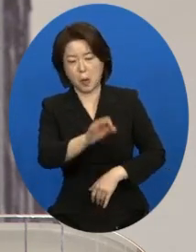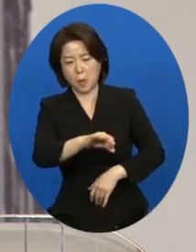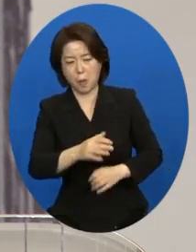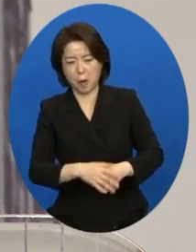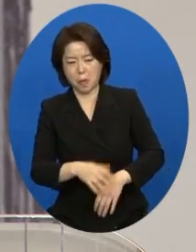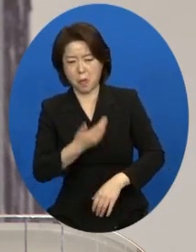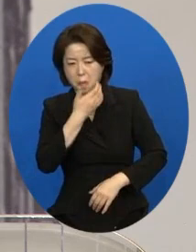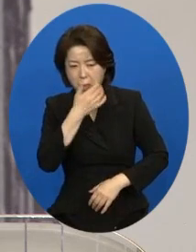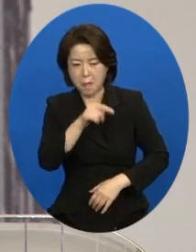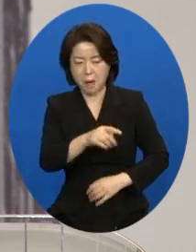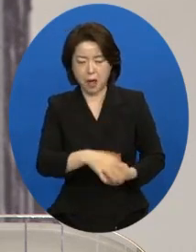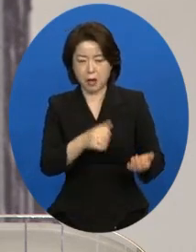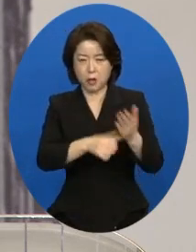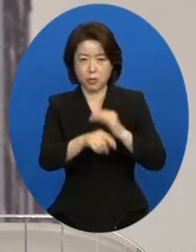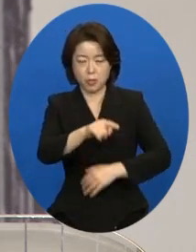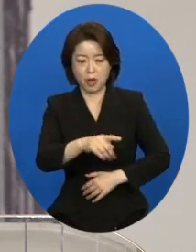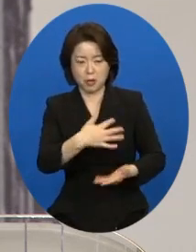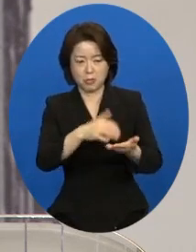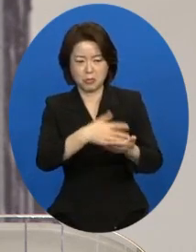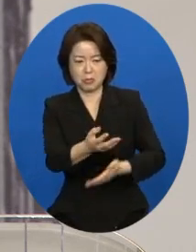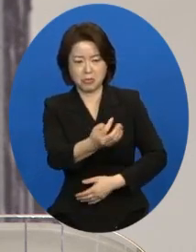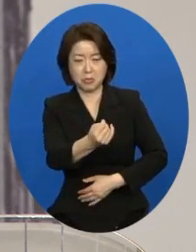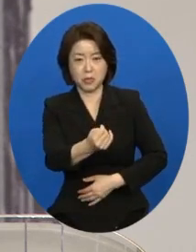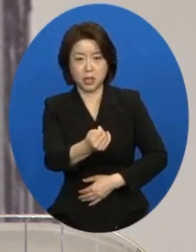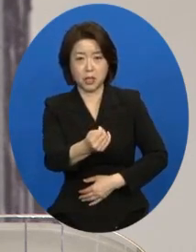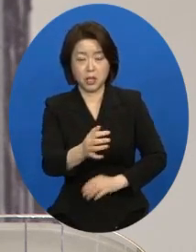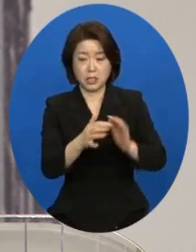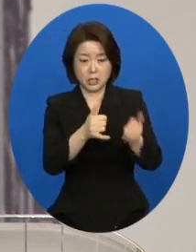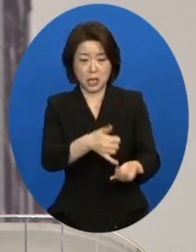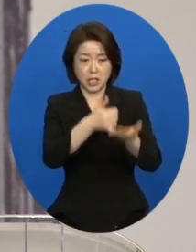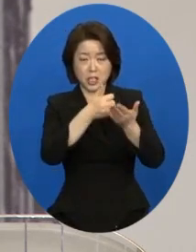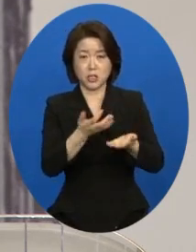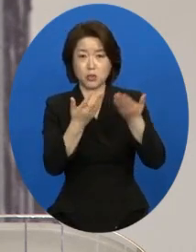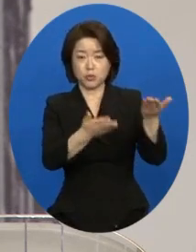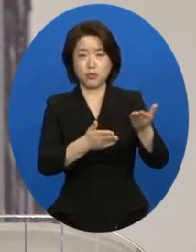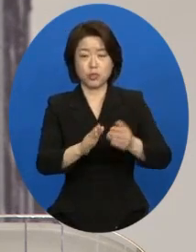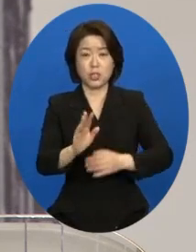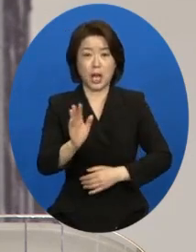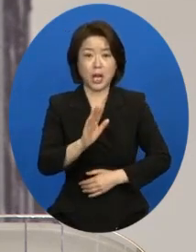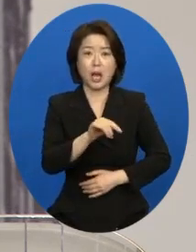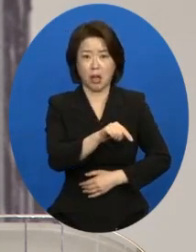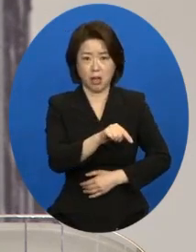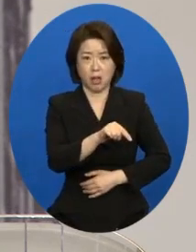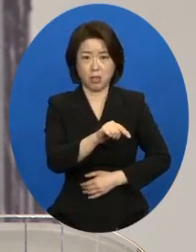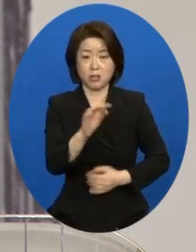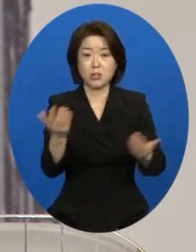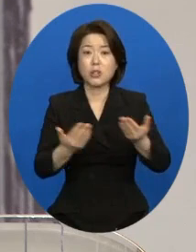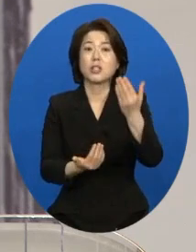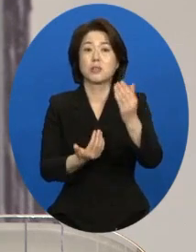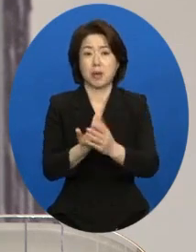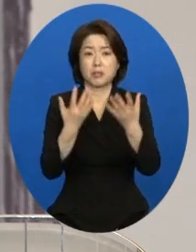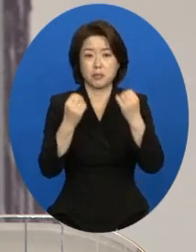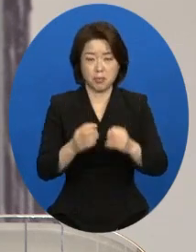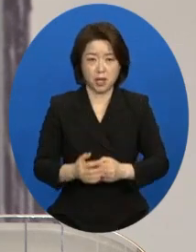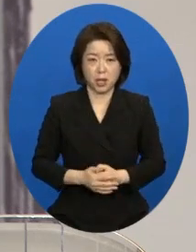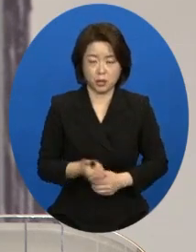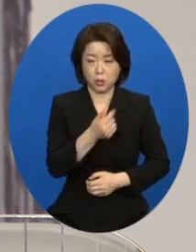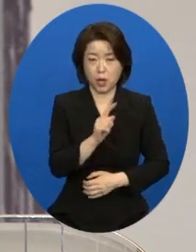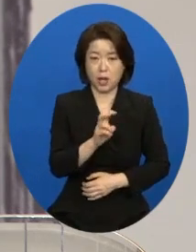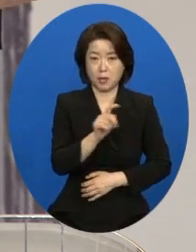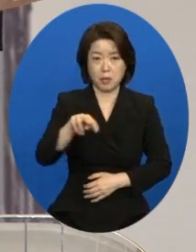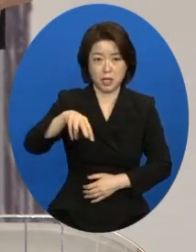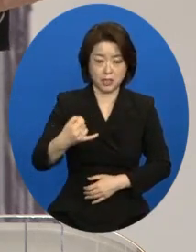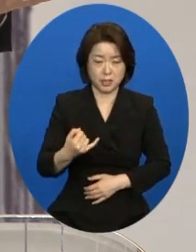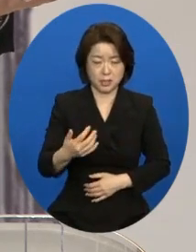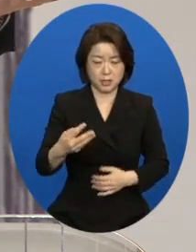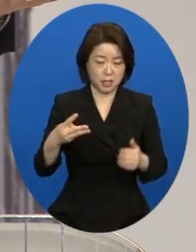취급하고 숫자로 취급하고 비인격적인 대우가 발생하지 않습니까? 또한 우리 하마스